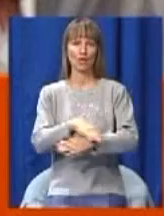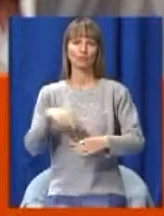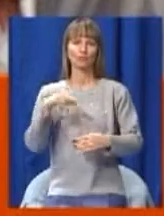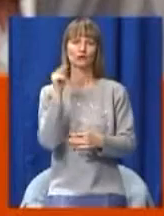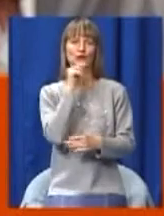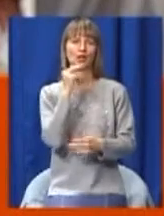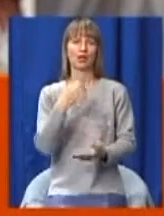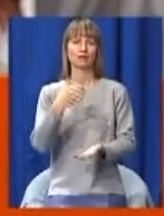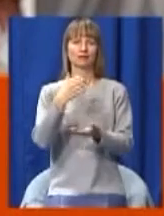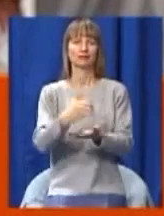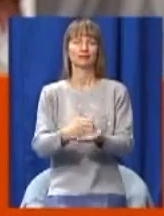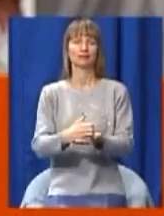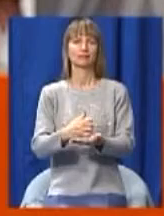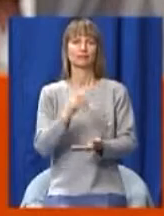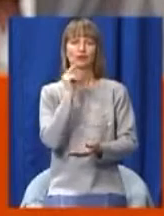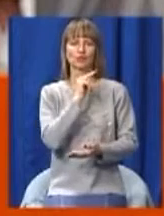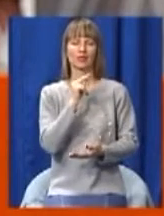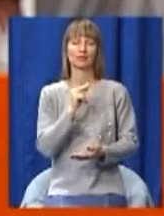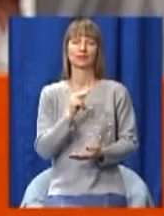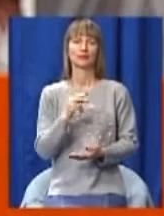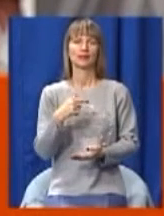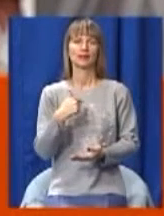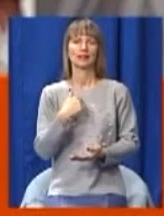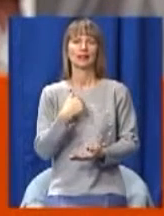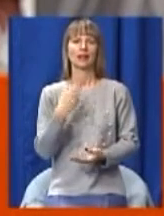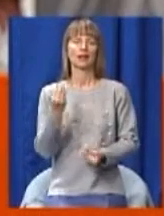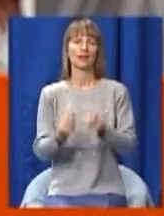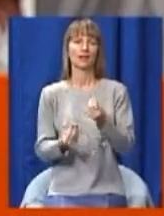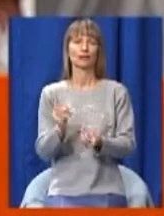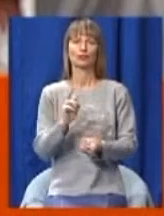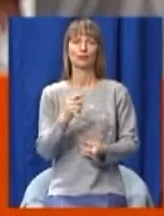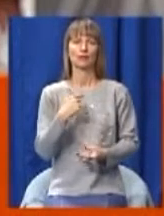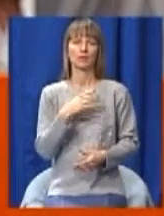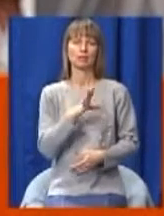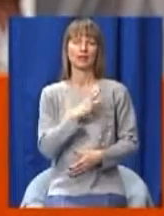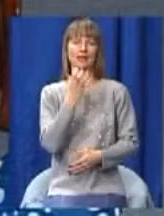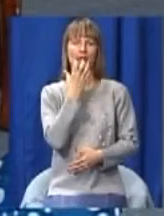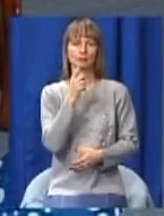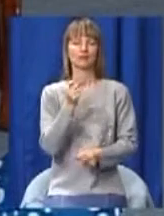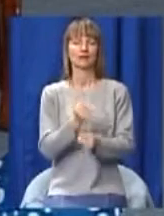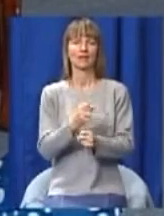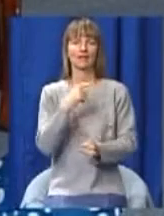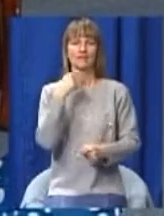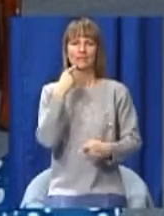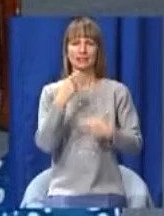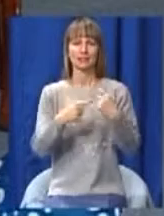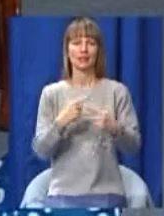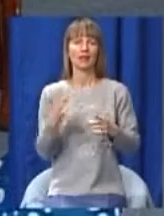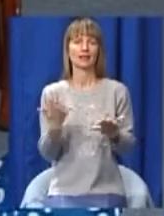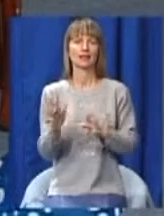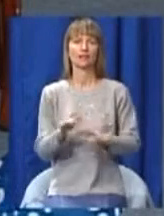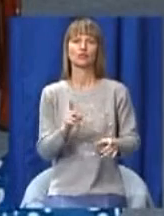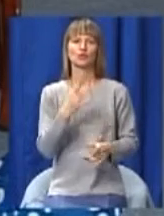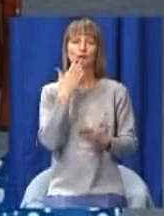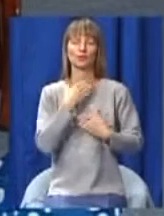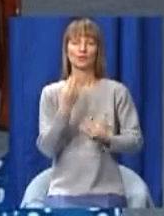ідеш? З термосом чаю чи як? Я граю, щоб мені стало дуже тепло. Тобто робиш постійні якісь рухи? Так. А у що ти